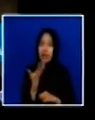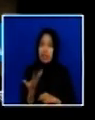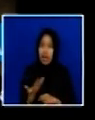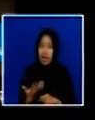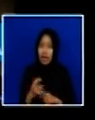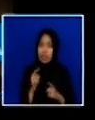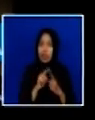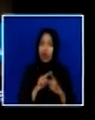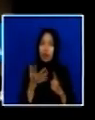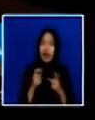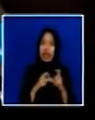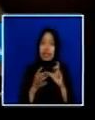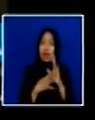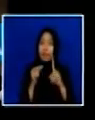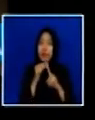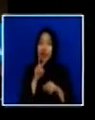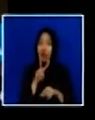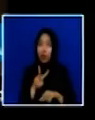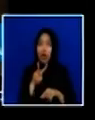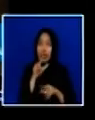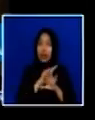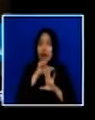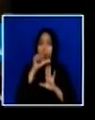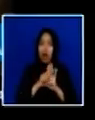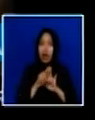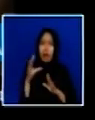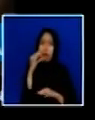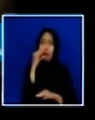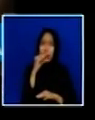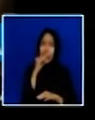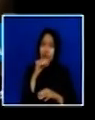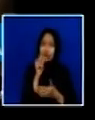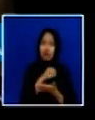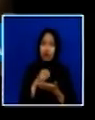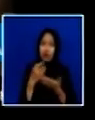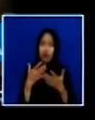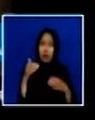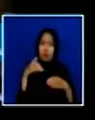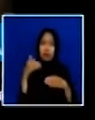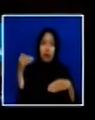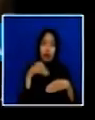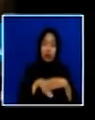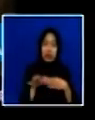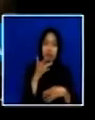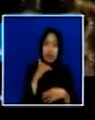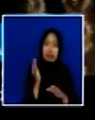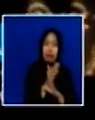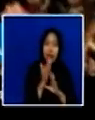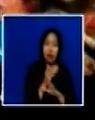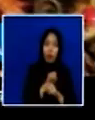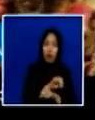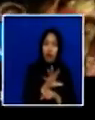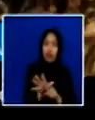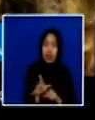salah satunya SMP Negeri 2 Lamongan ini sejak pagi suasana siswa masuk sekolah sudah terlihat seperti sebelum padamy